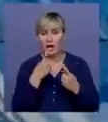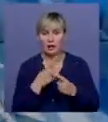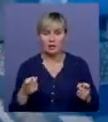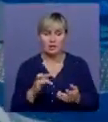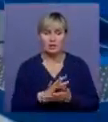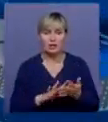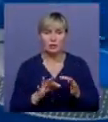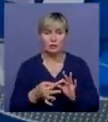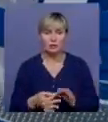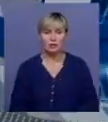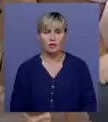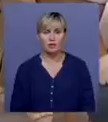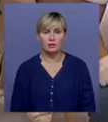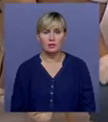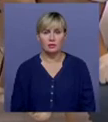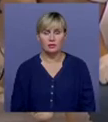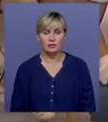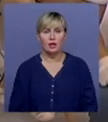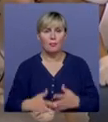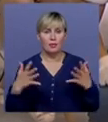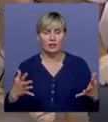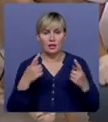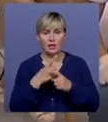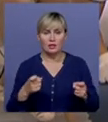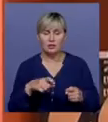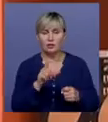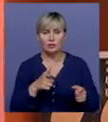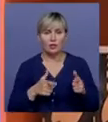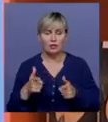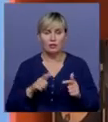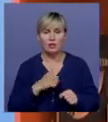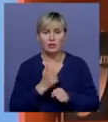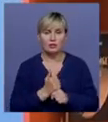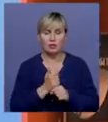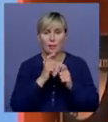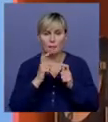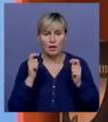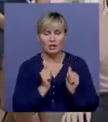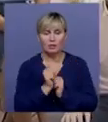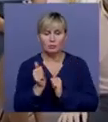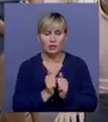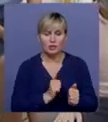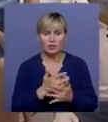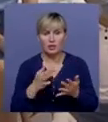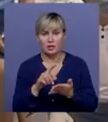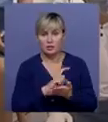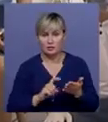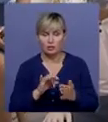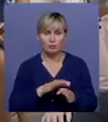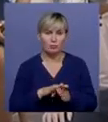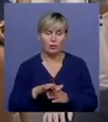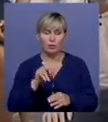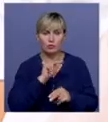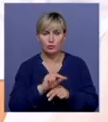расскажет татьяна ким к масштабные акции волонтеры готовятся основательно маски перчатки дезинфицирующие средства и полный